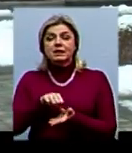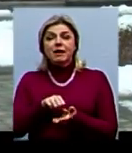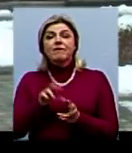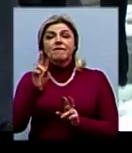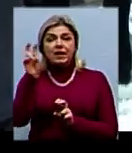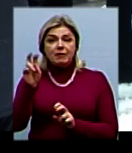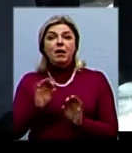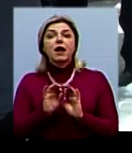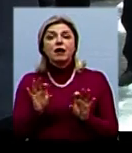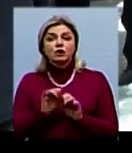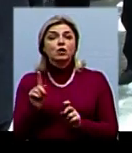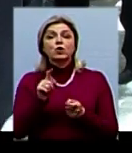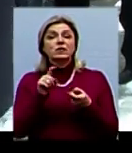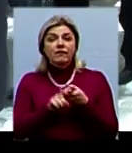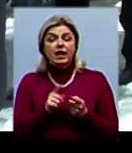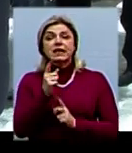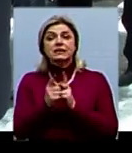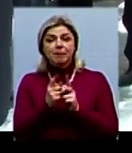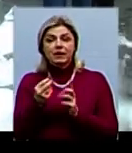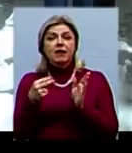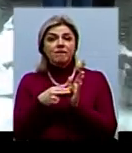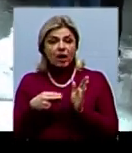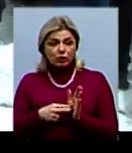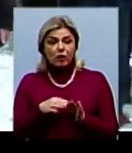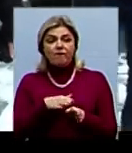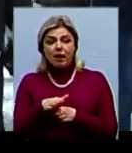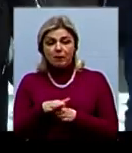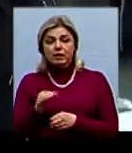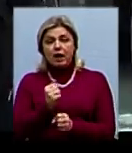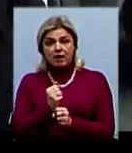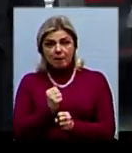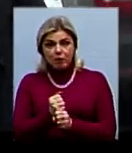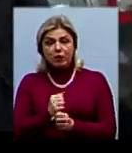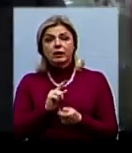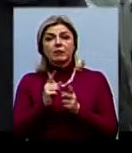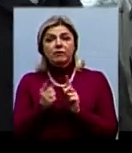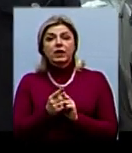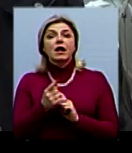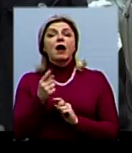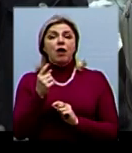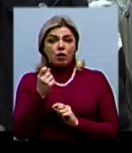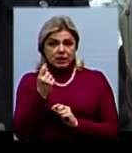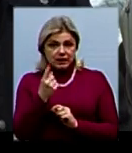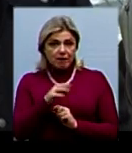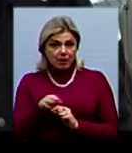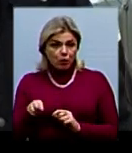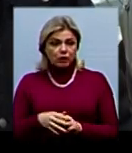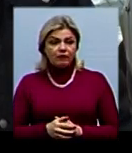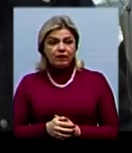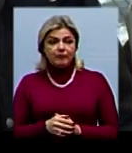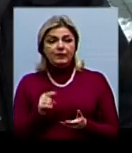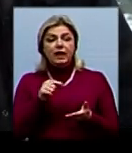фірми-підрядника пояснила, з чим пов'язані зміни вартості виконаних робіт. Представитися жінка відмовилася. Змінились прибиль, там процент